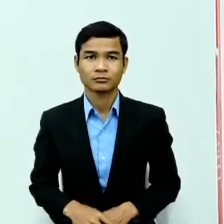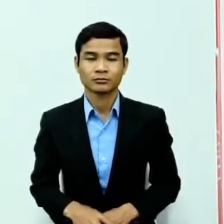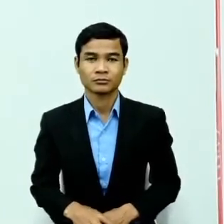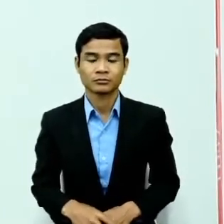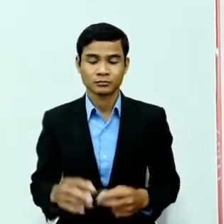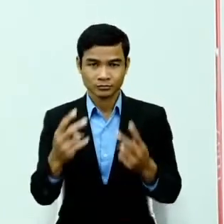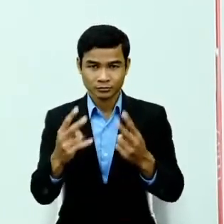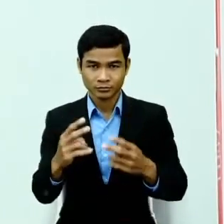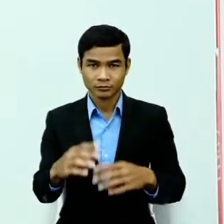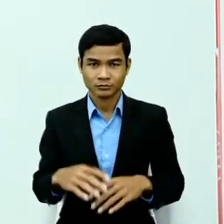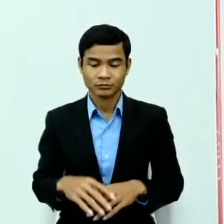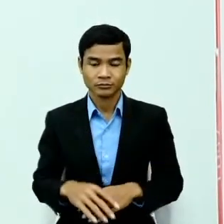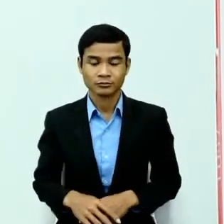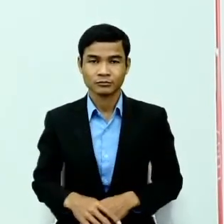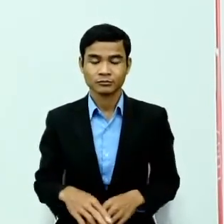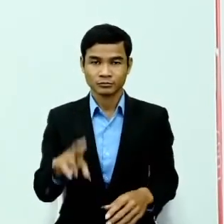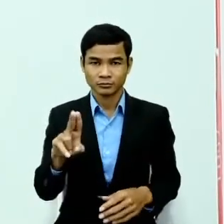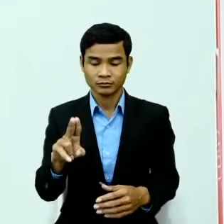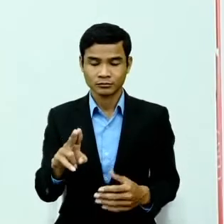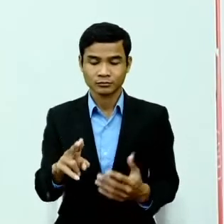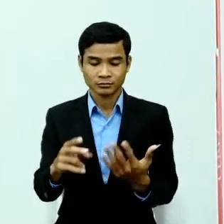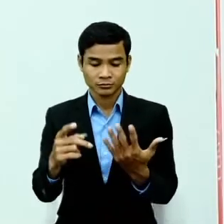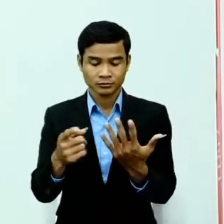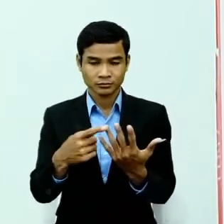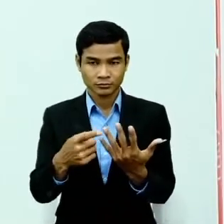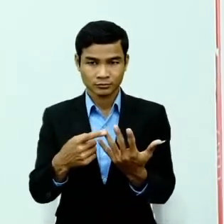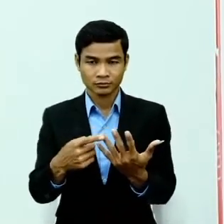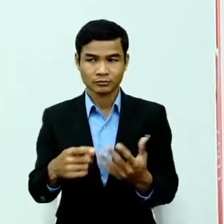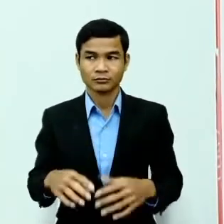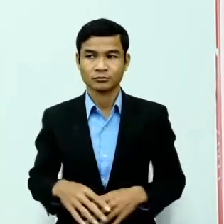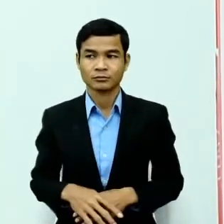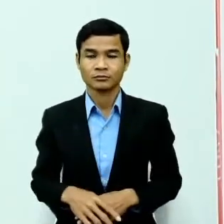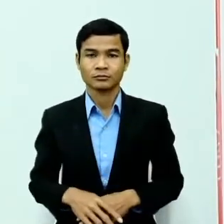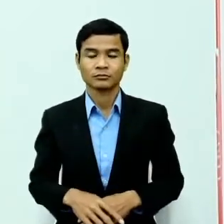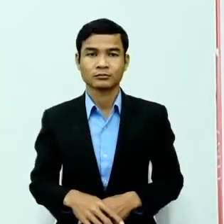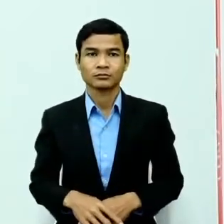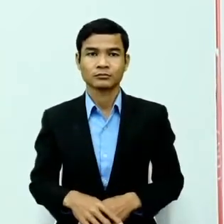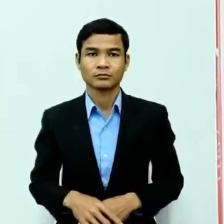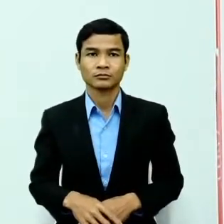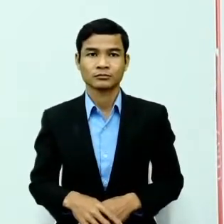quýnh tiên toán ó ao ào ó